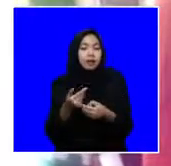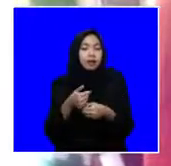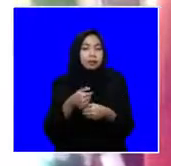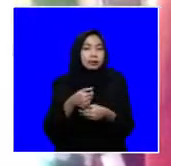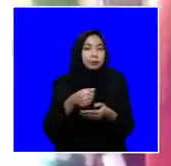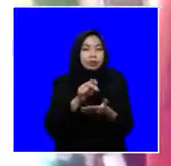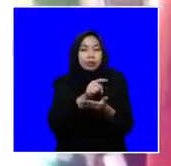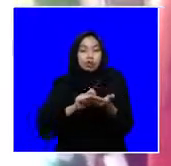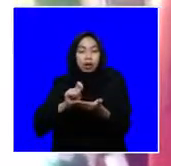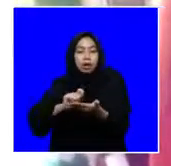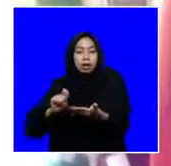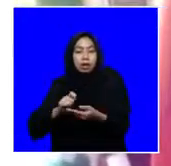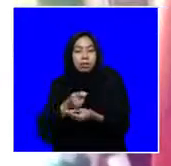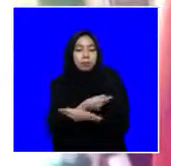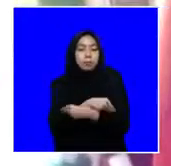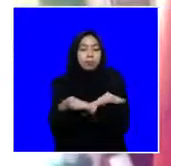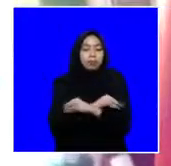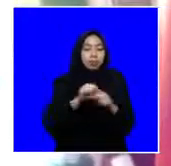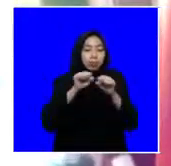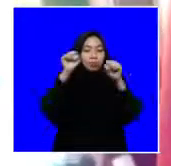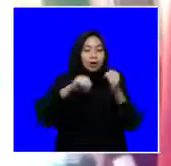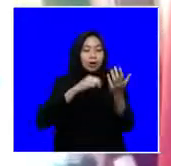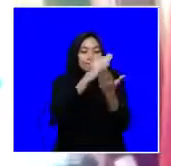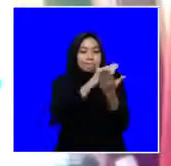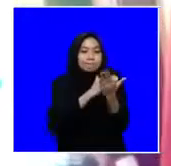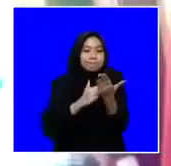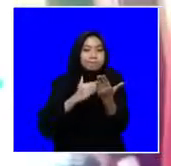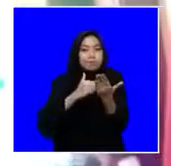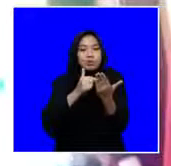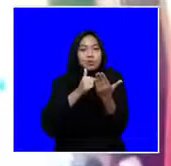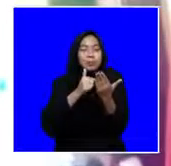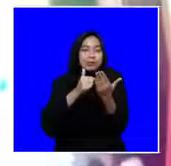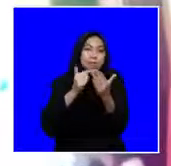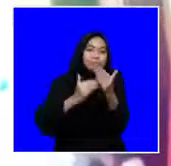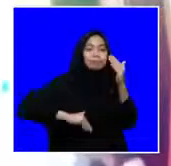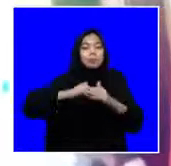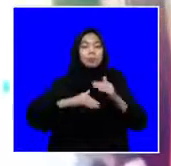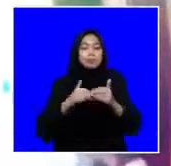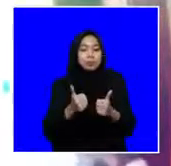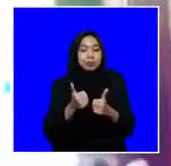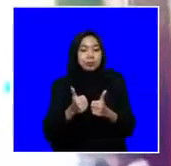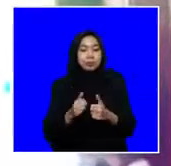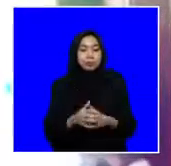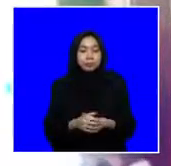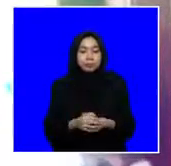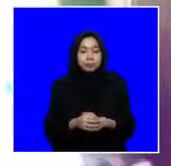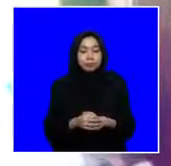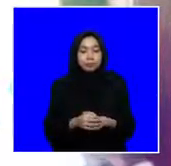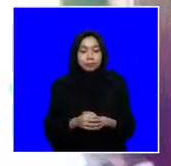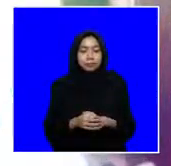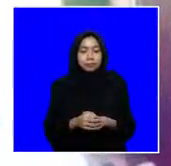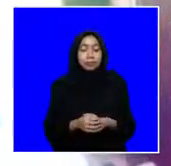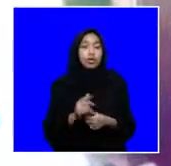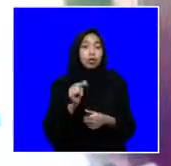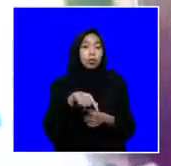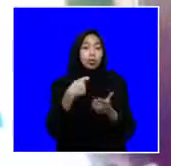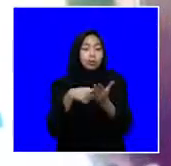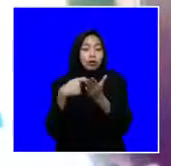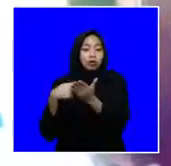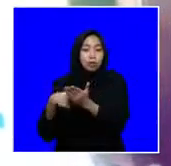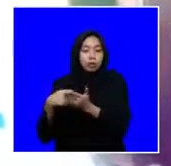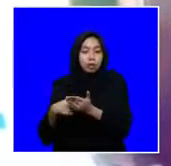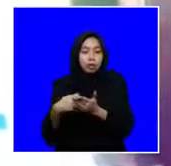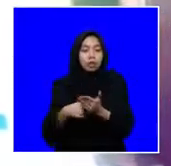sekolah untuk memenuhi 8 standar pendidikan. Dengan dibantukan oleh adik-adik mahasiswa dari program